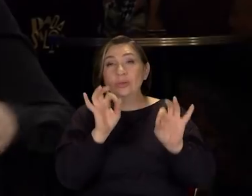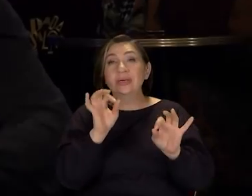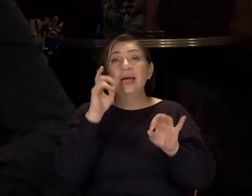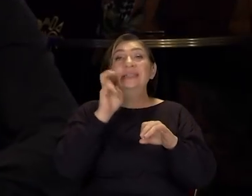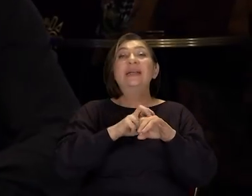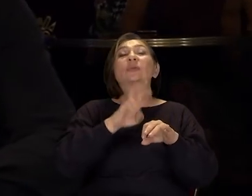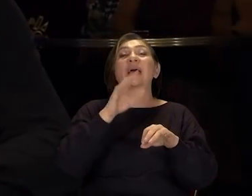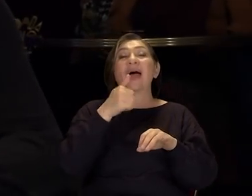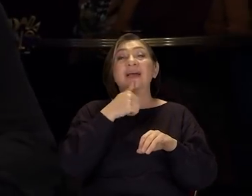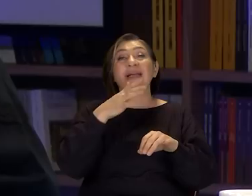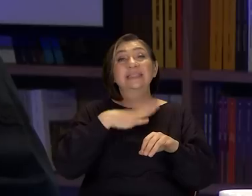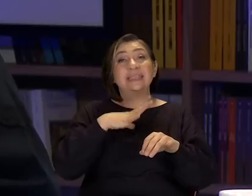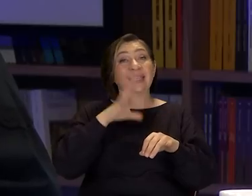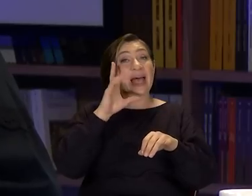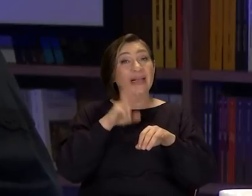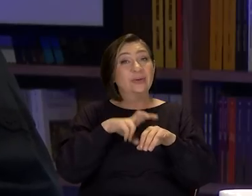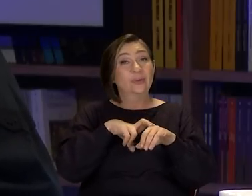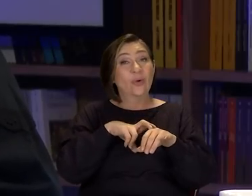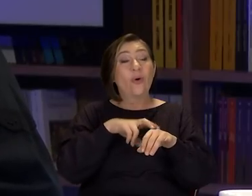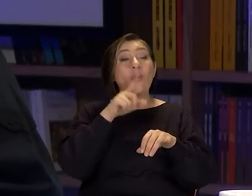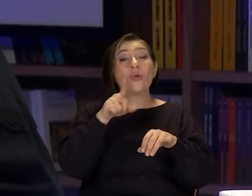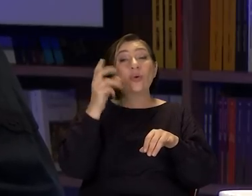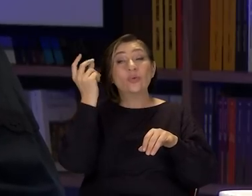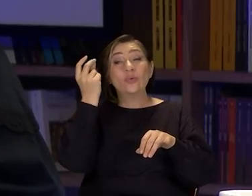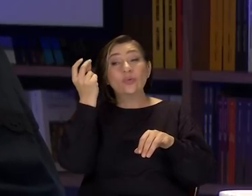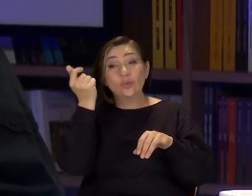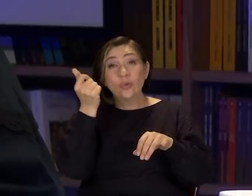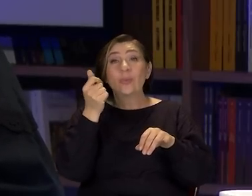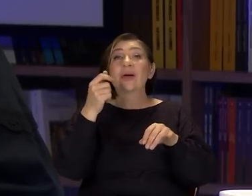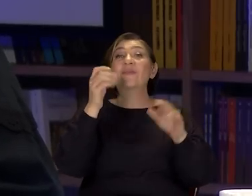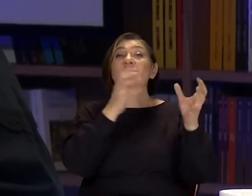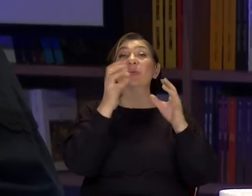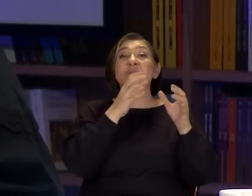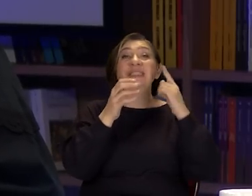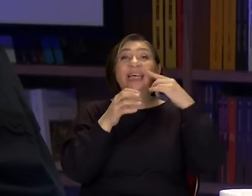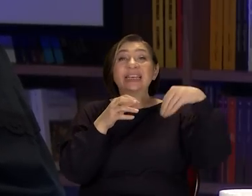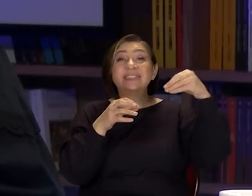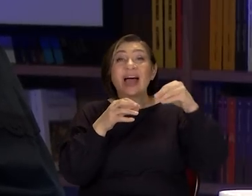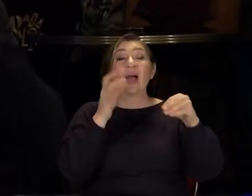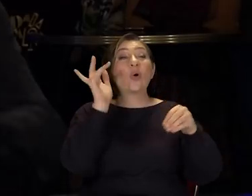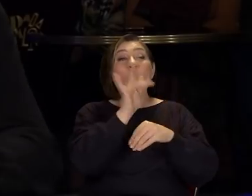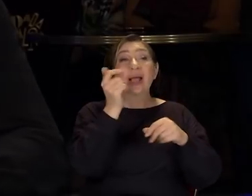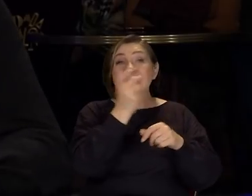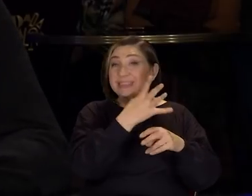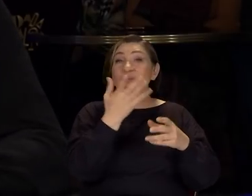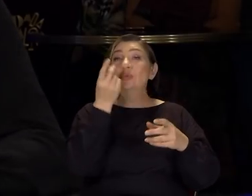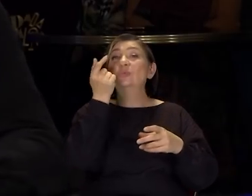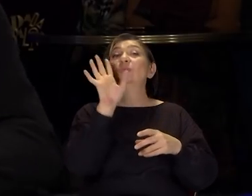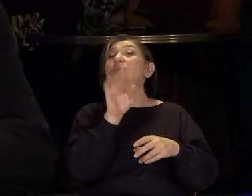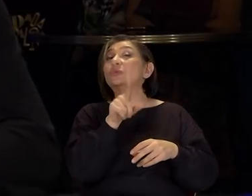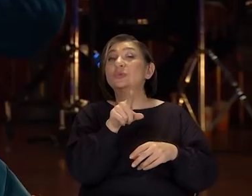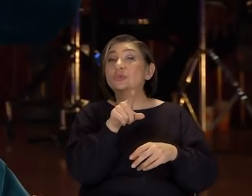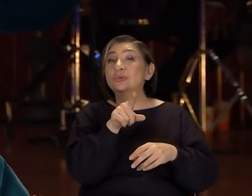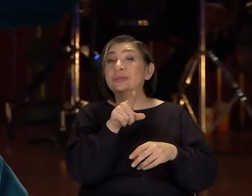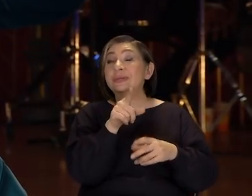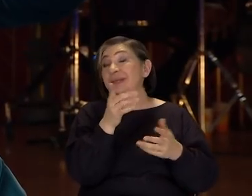Şey yani. Erkek istediğini hatırlıyor. Onları unutup nasıl futbolcuların transfer ve kaç gol attıklarını unutmuyorsunuz? Evet bu da oyunumuzda var. Çünkü öyle bir durum